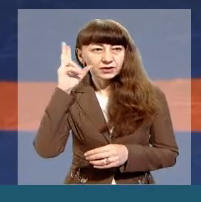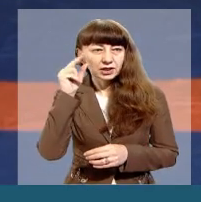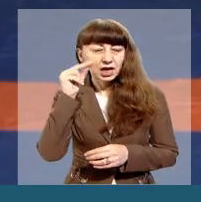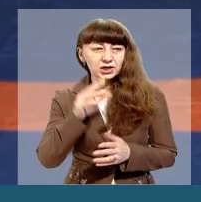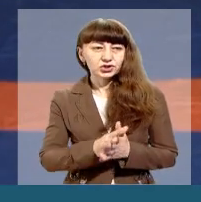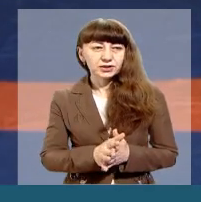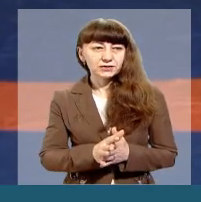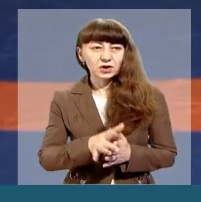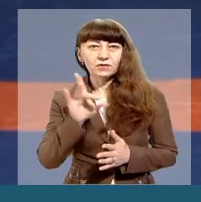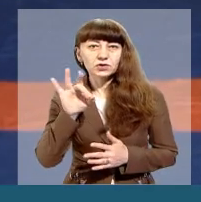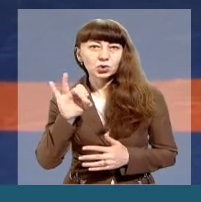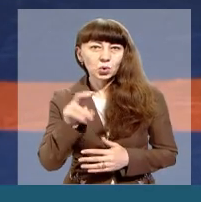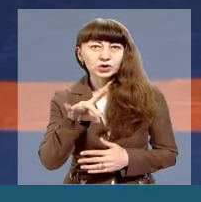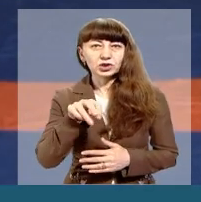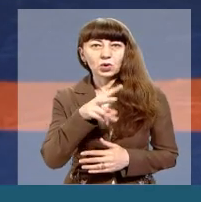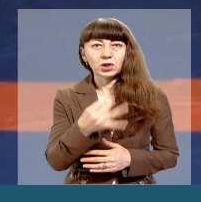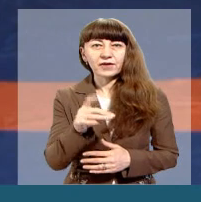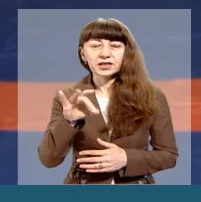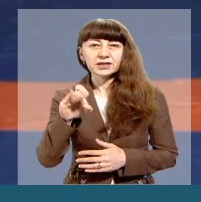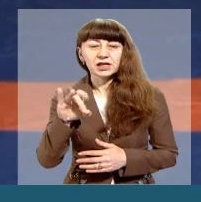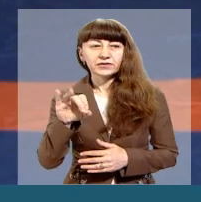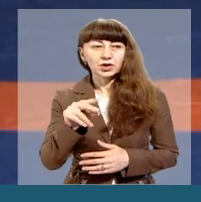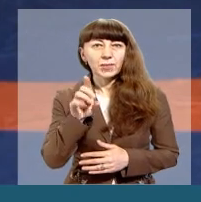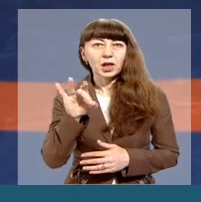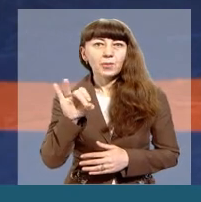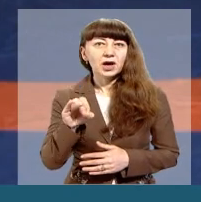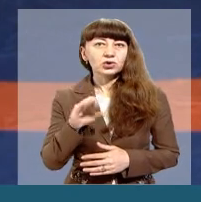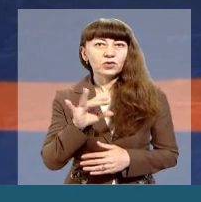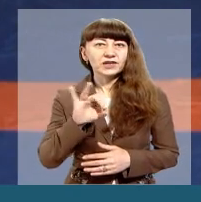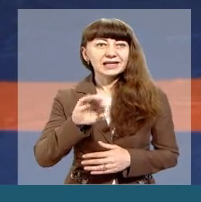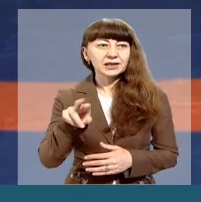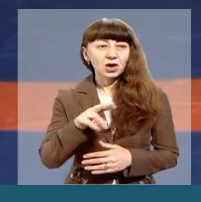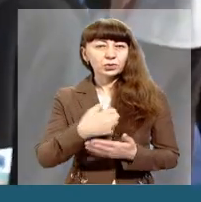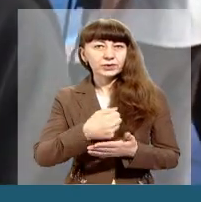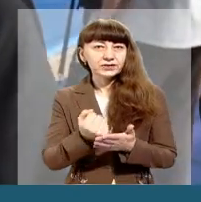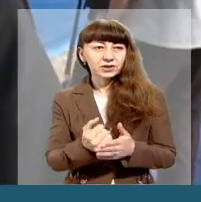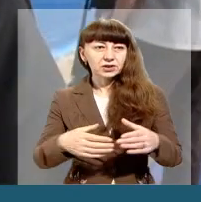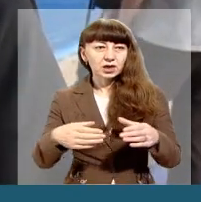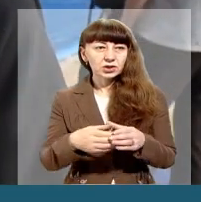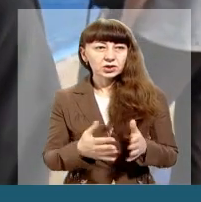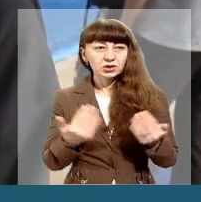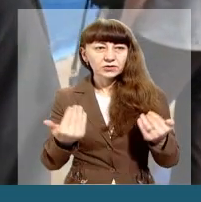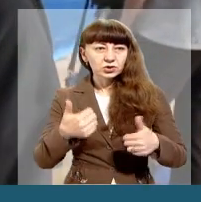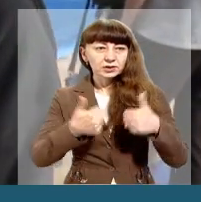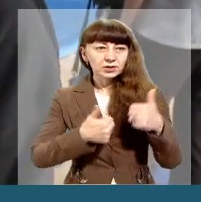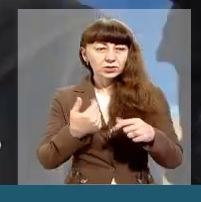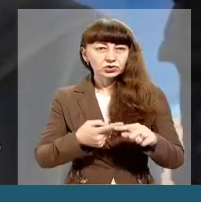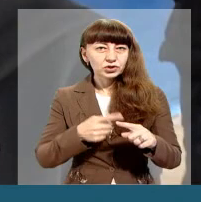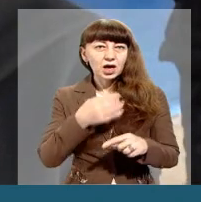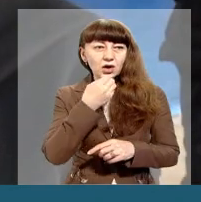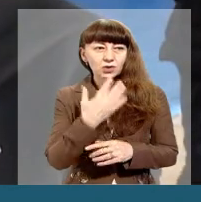количестве внук Николая Васильевича Балабанов Илья. Он подтвердил категорию. Но сегодня соревнования